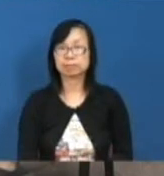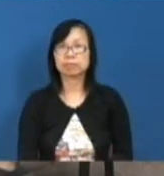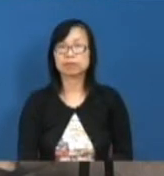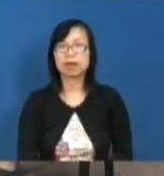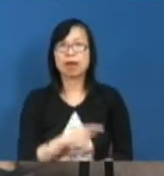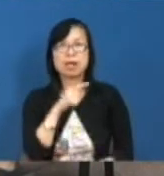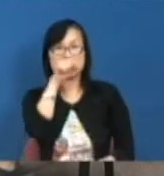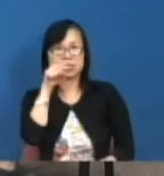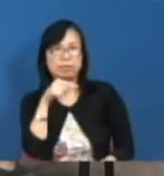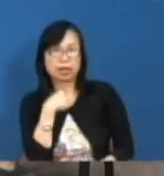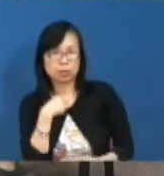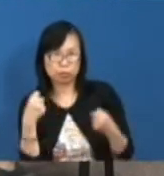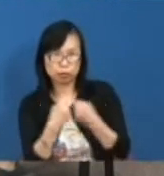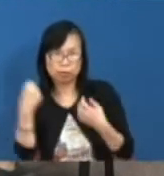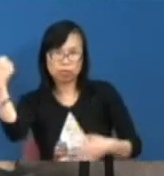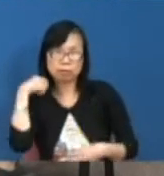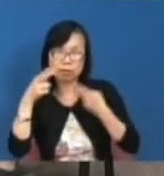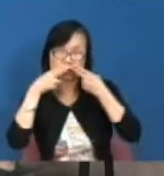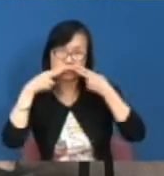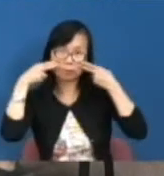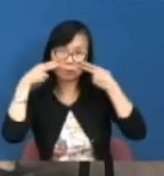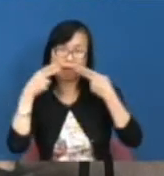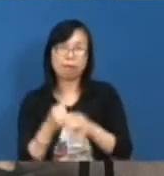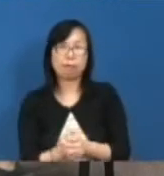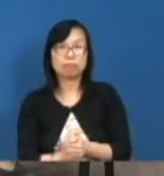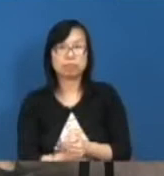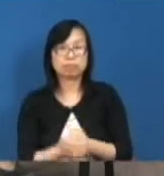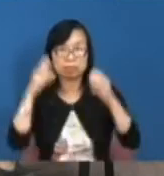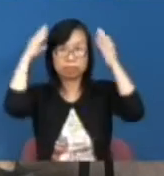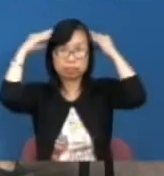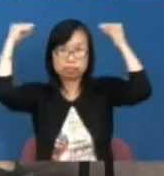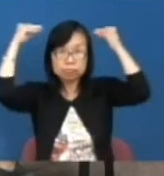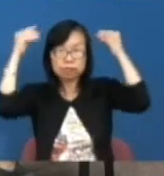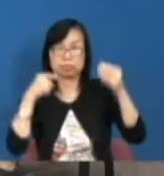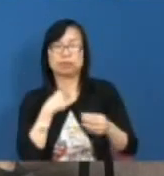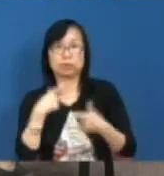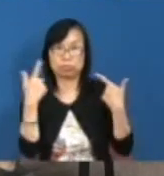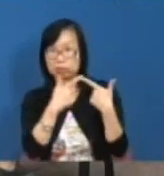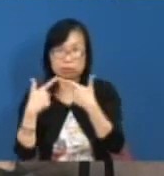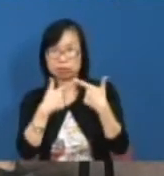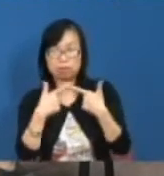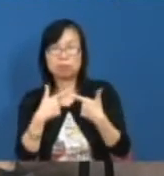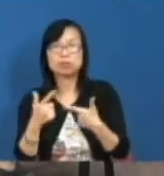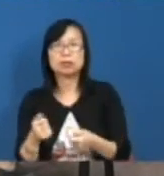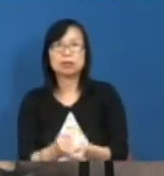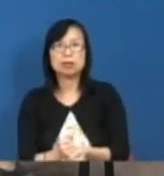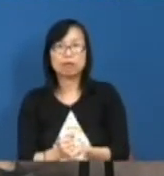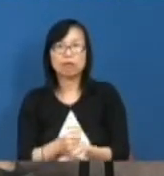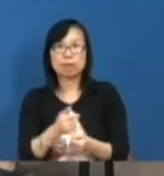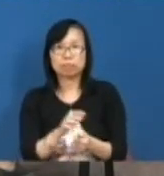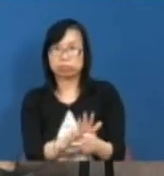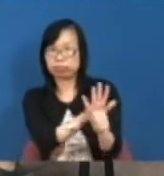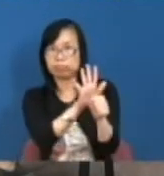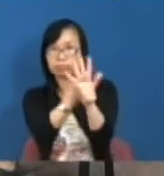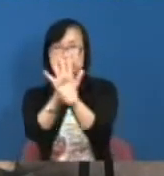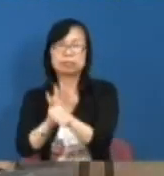咯？ 咁你點解要暴力啫？你孫中山係 咯？ 咁呢個華盛頓又點解打仗咧？啲茶葉黨嘅 Tea Party 係咪黐線